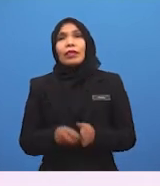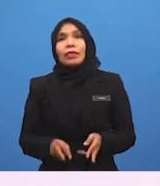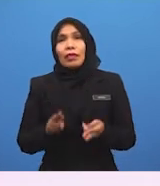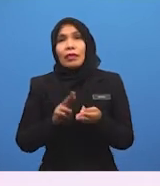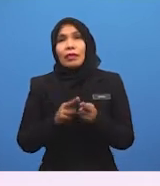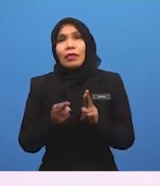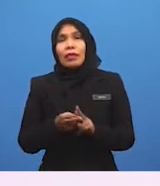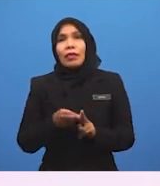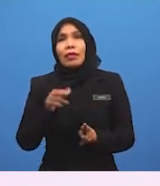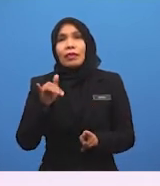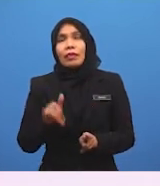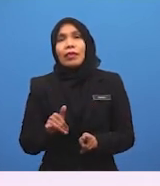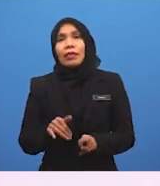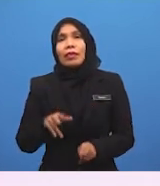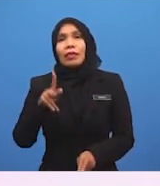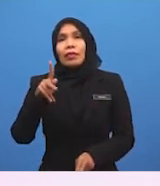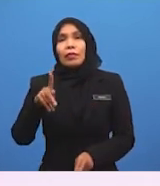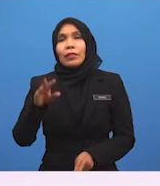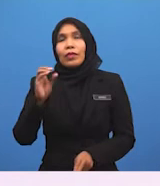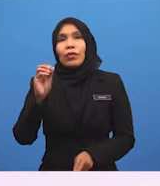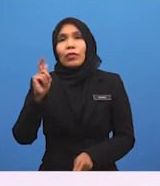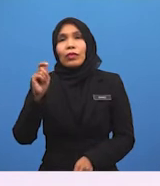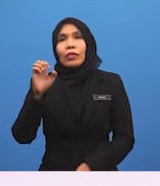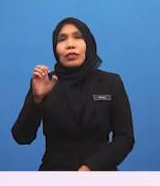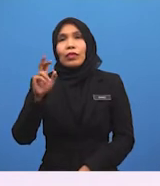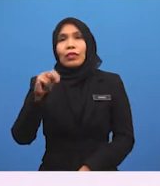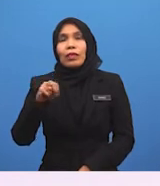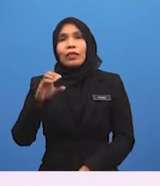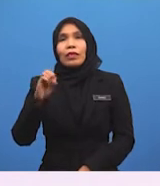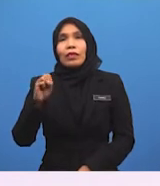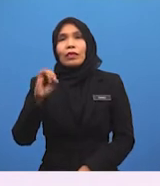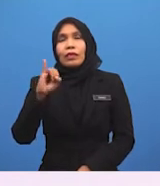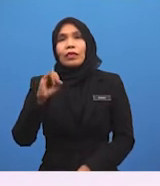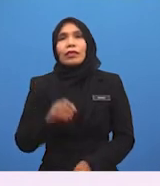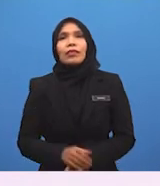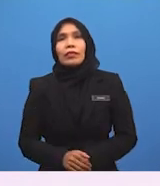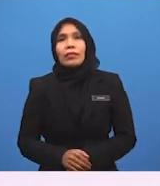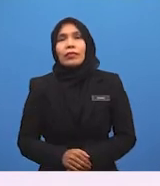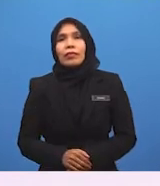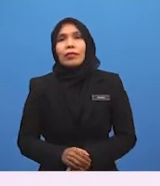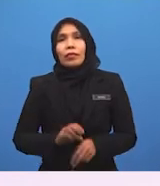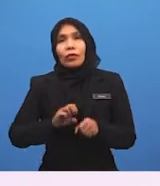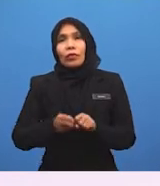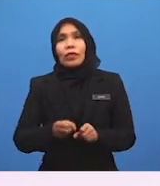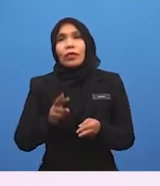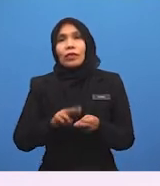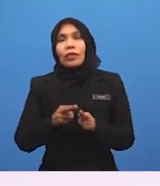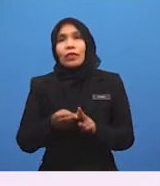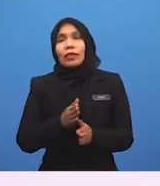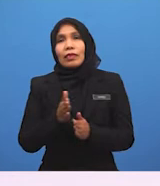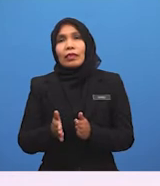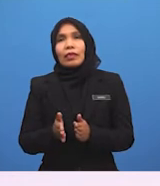berpotensi bermain bola keranjang agar semua rakan jiran Chong berasa puas hati